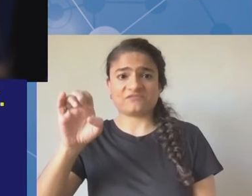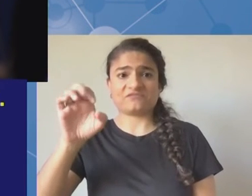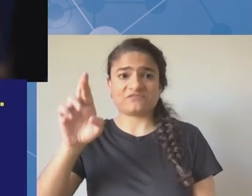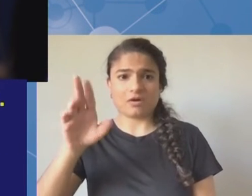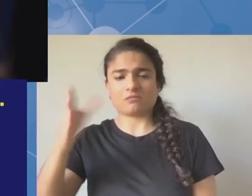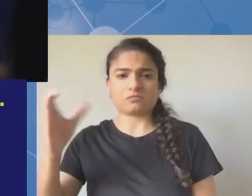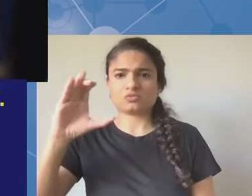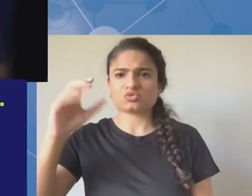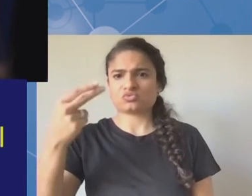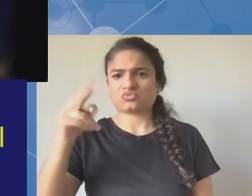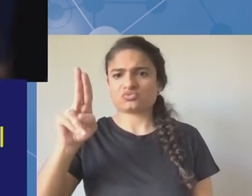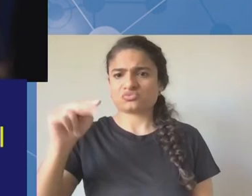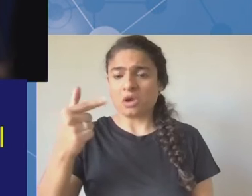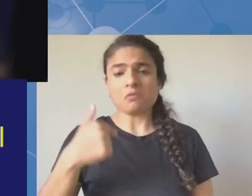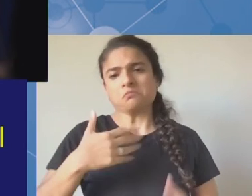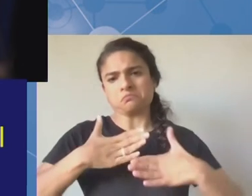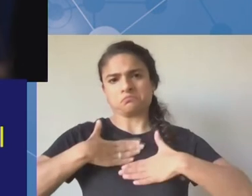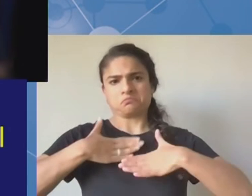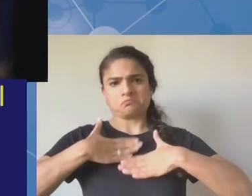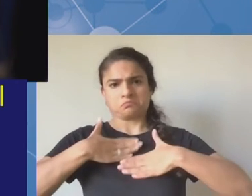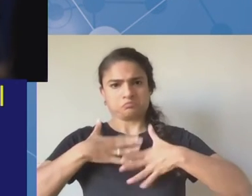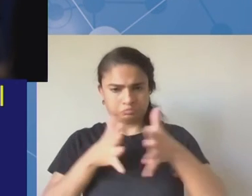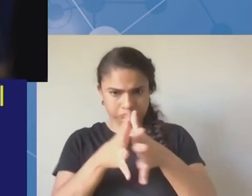выразить свою благодарность и